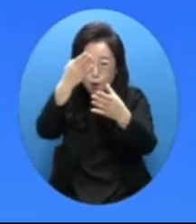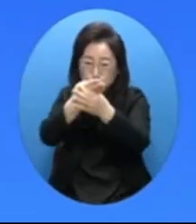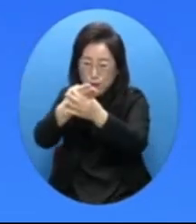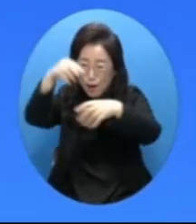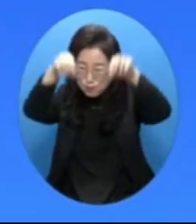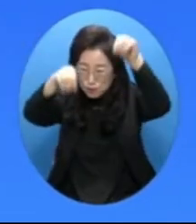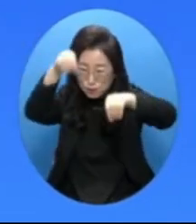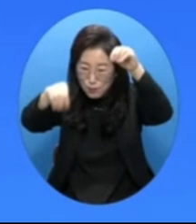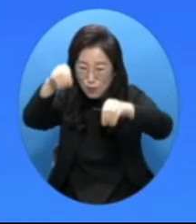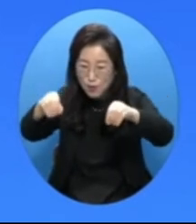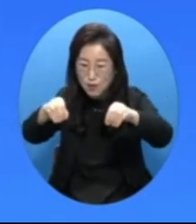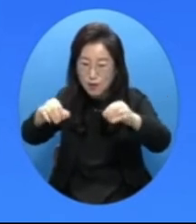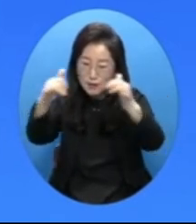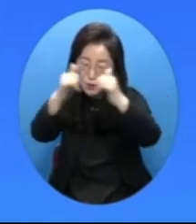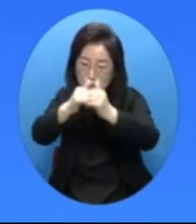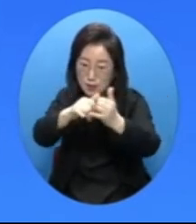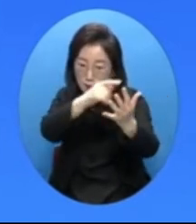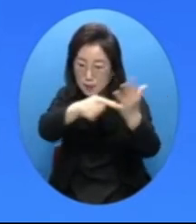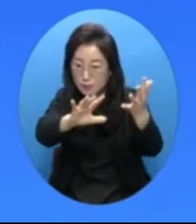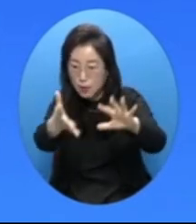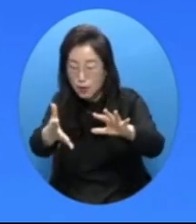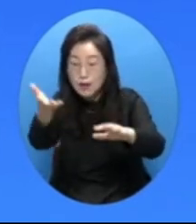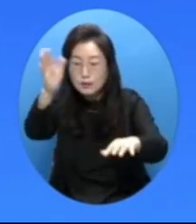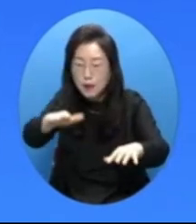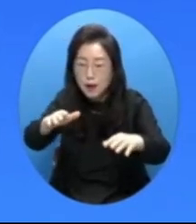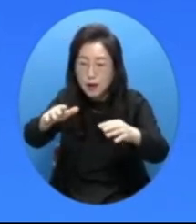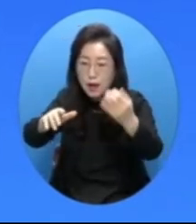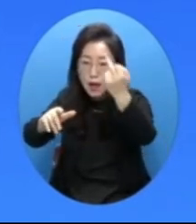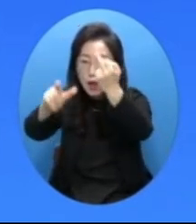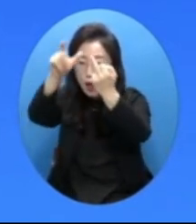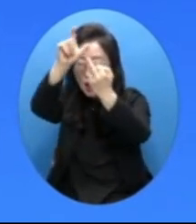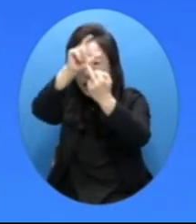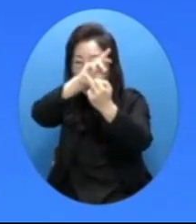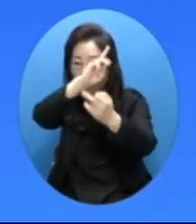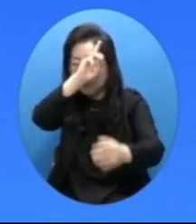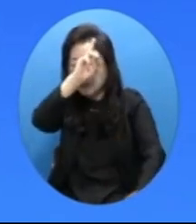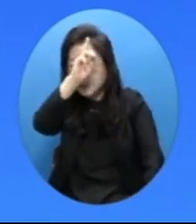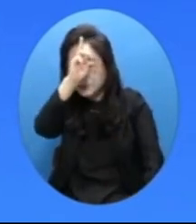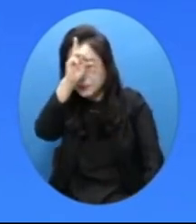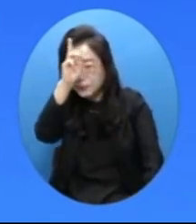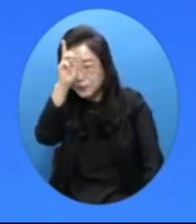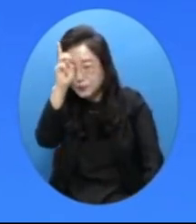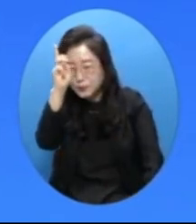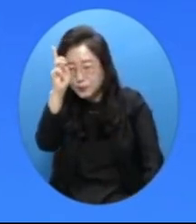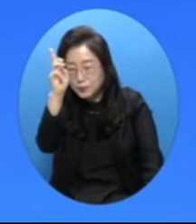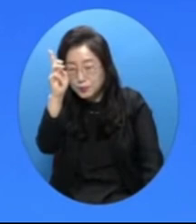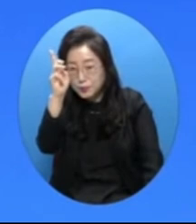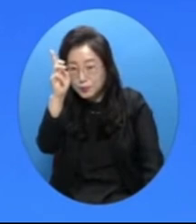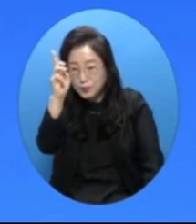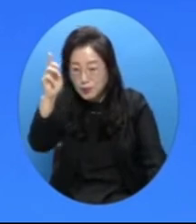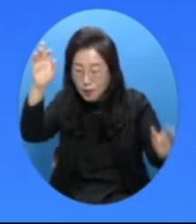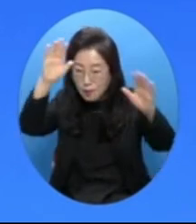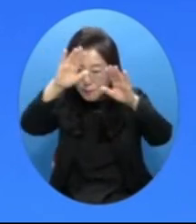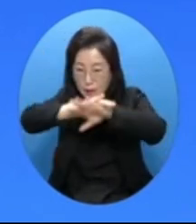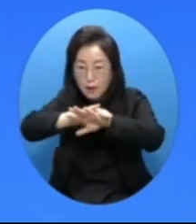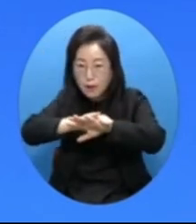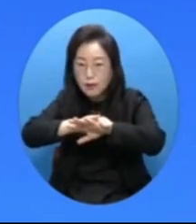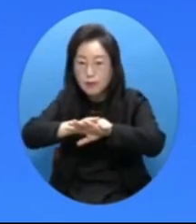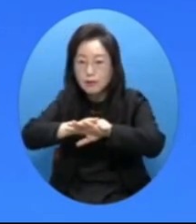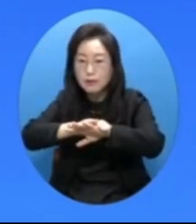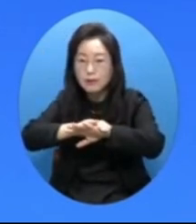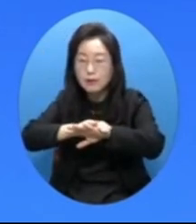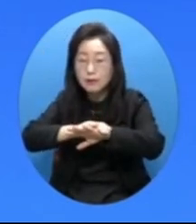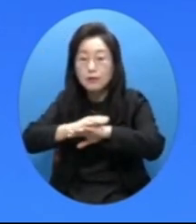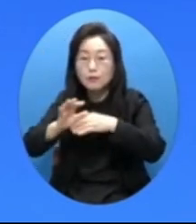승기를 잡고 저들을 치는데 그만 해가 뉘엿뉘엿집니다 해가 떨어져 어두워지면 그